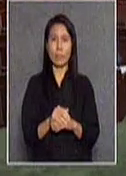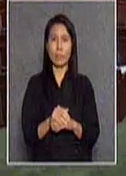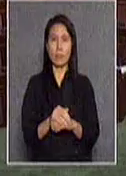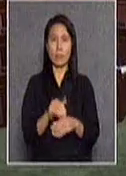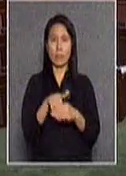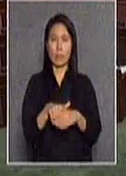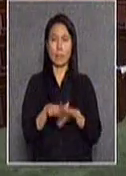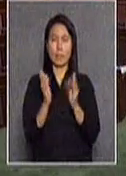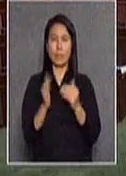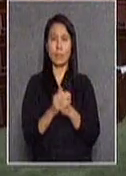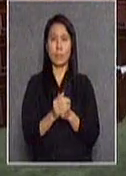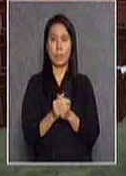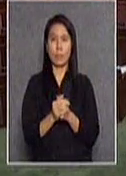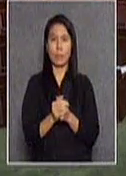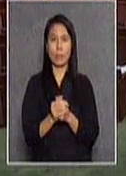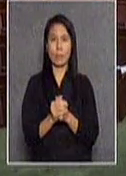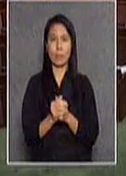開始表決。